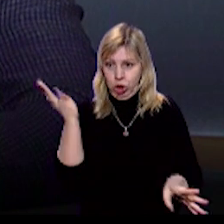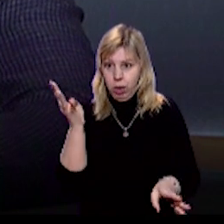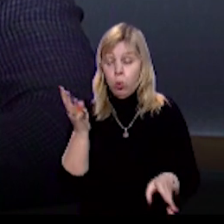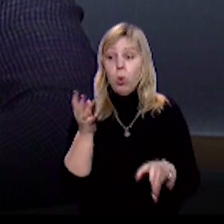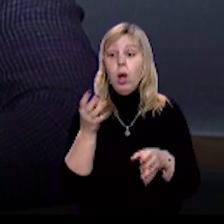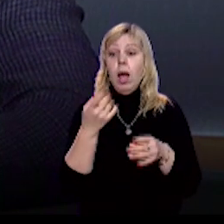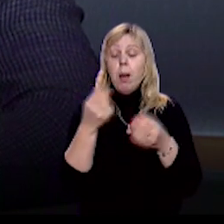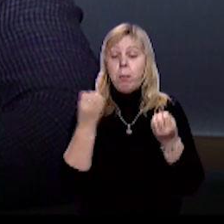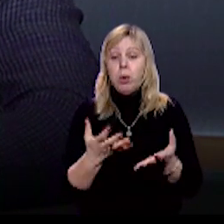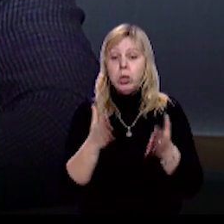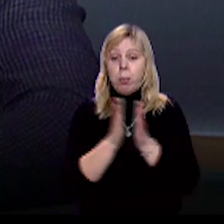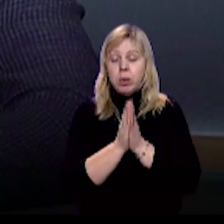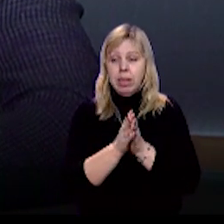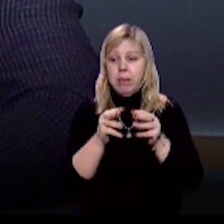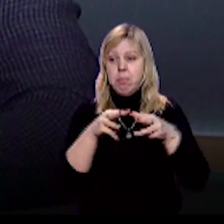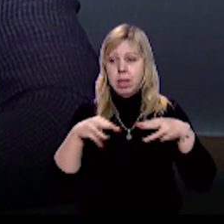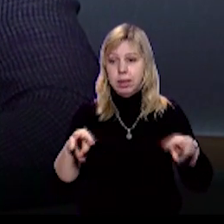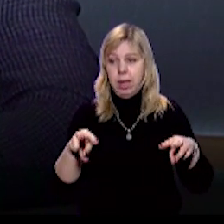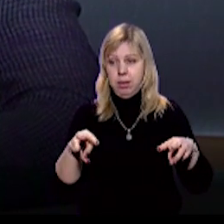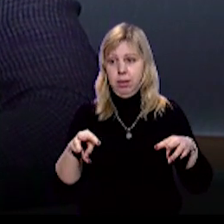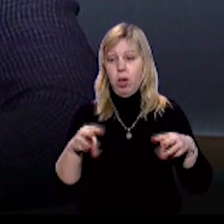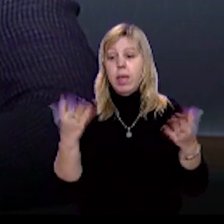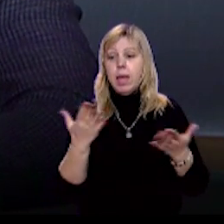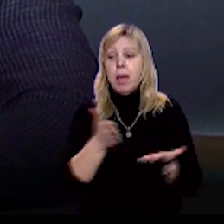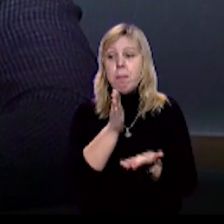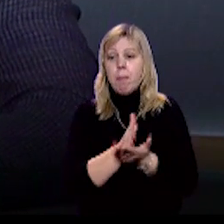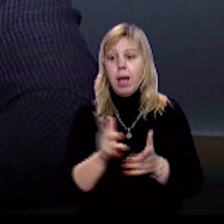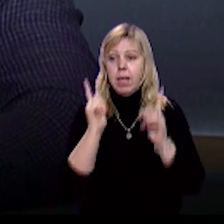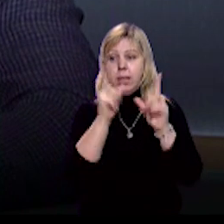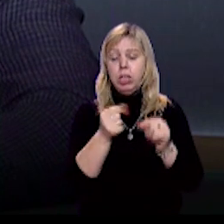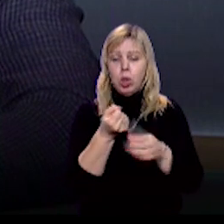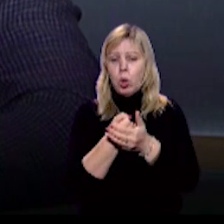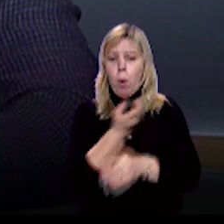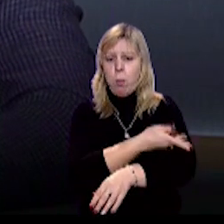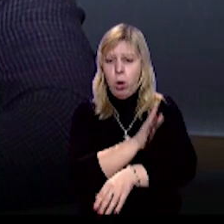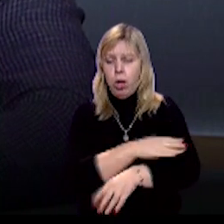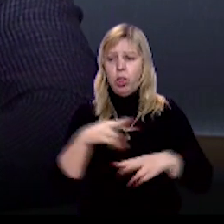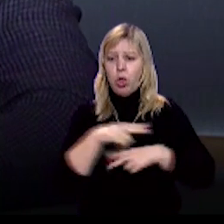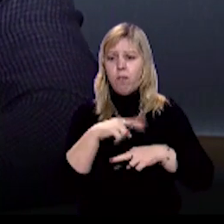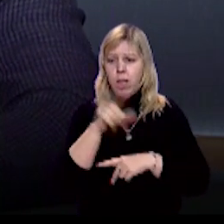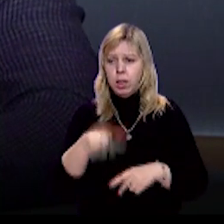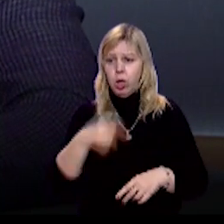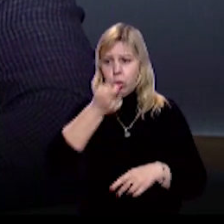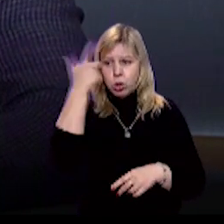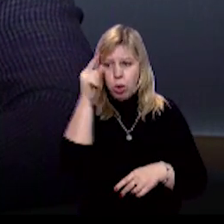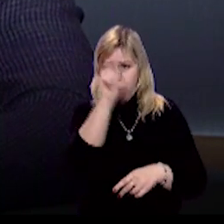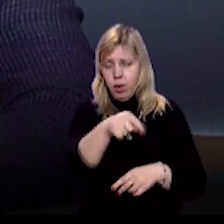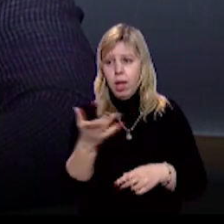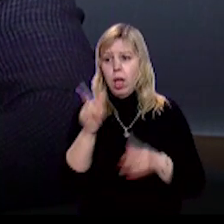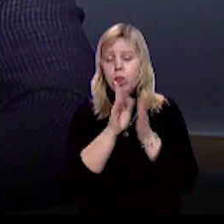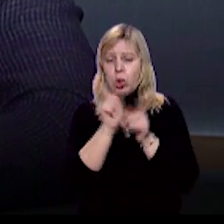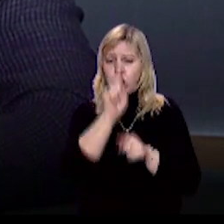просто просити міністерство, яке має їздити до поляків, до угорців, до словаків, має від